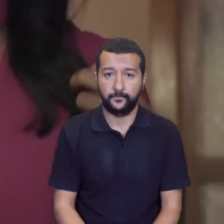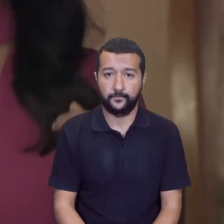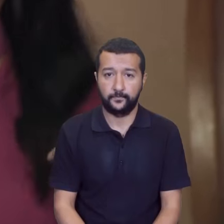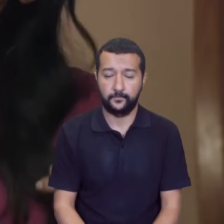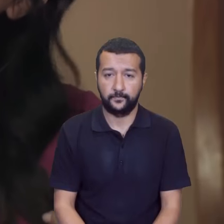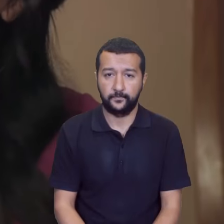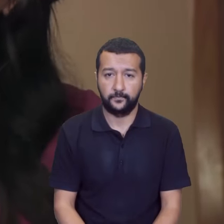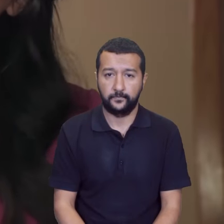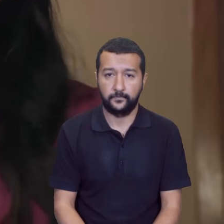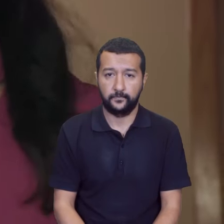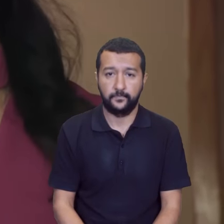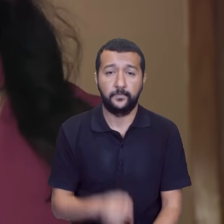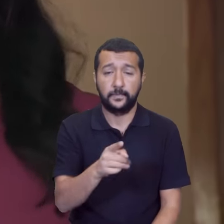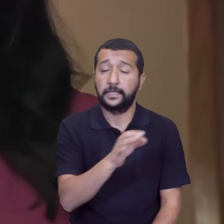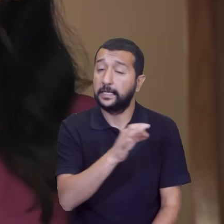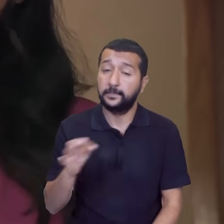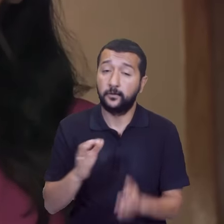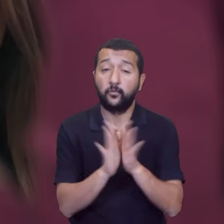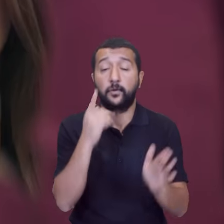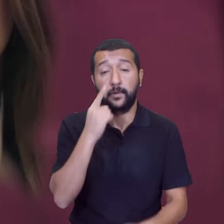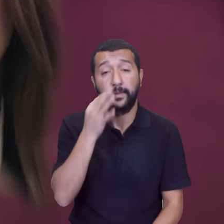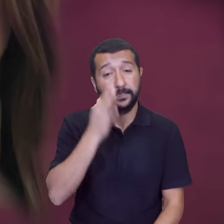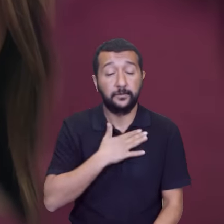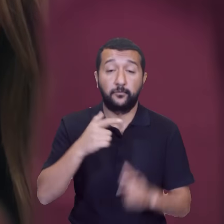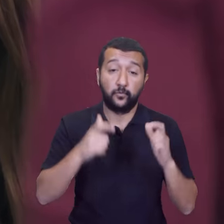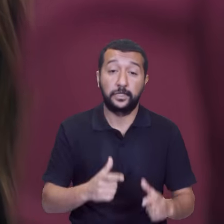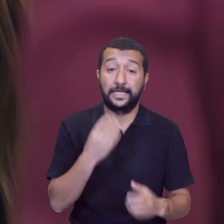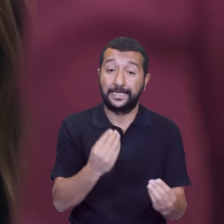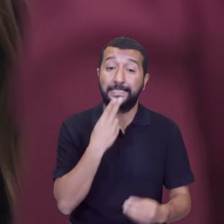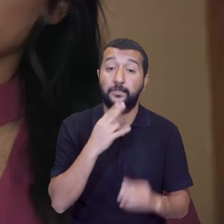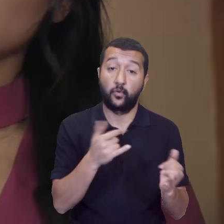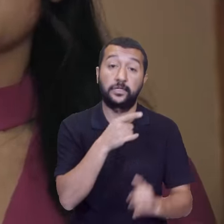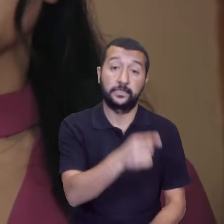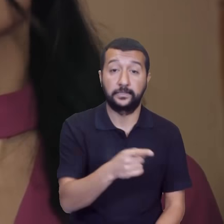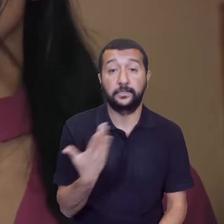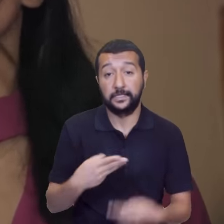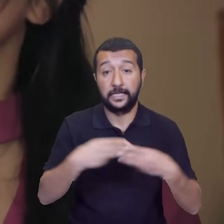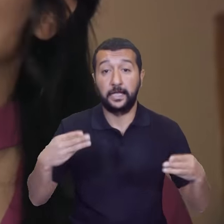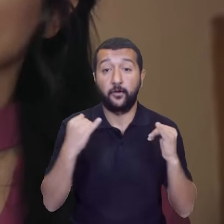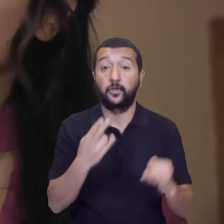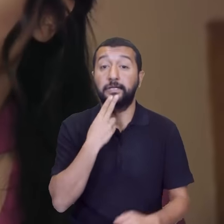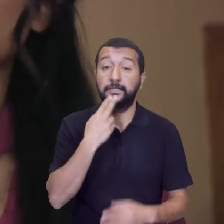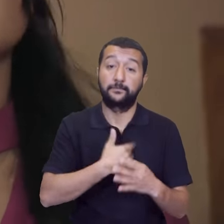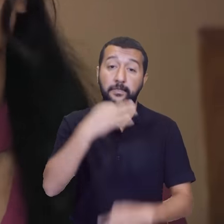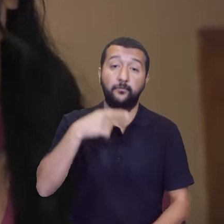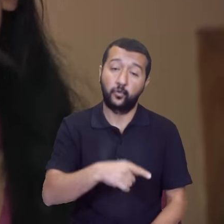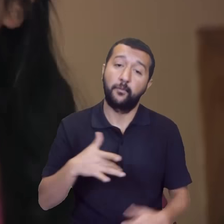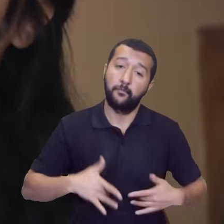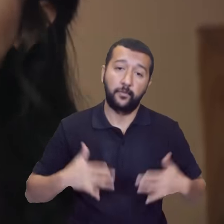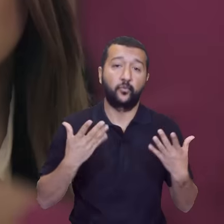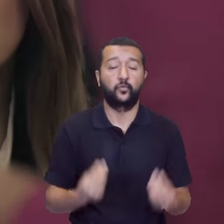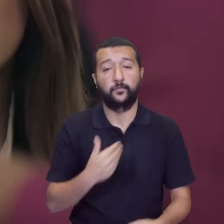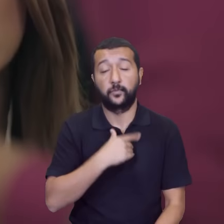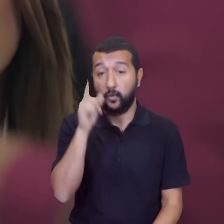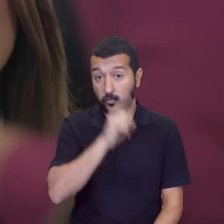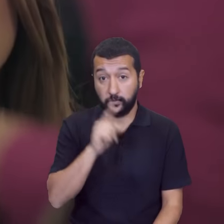Çantasını takıp kalktı. Hiç kusura bakma canım. Ya burada iyi kız oynayan sensin. Hikayenin kötü kızı da benim. Bundan da gayet